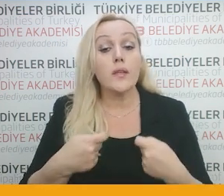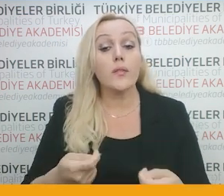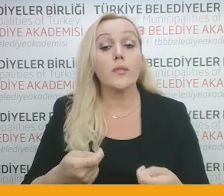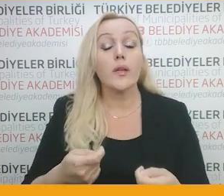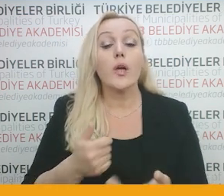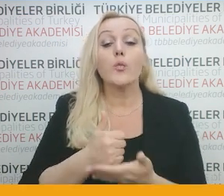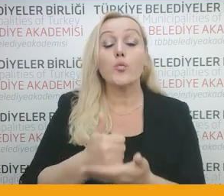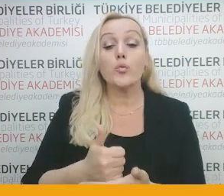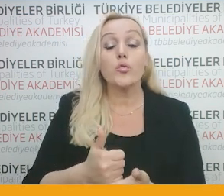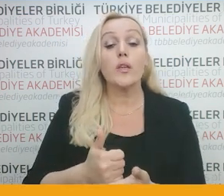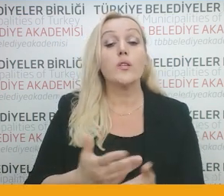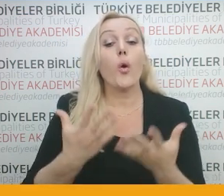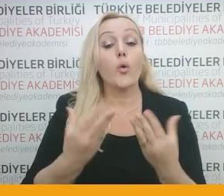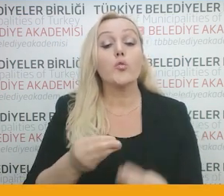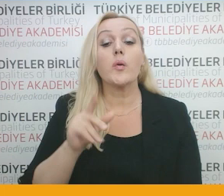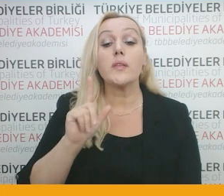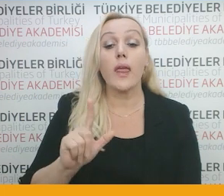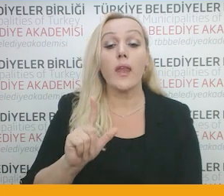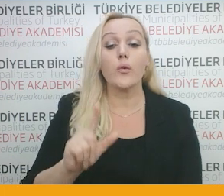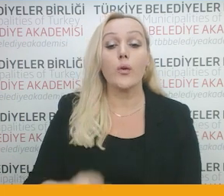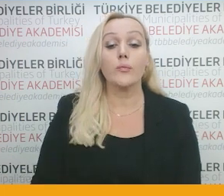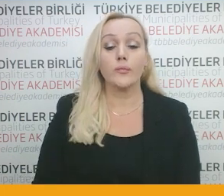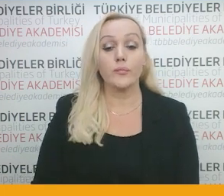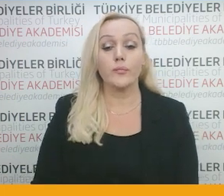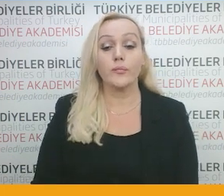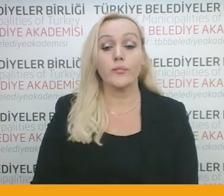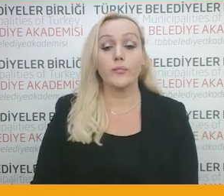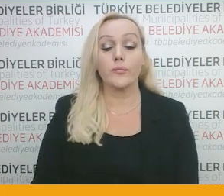gider bütçesini oluşturmamız gerekiyor.